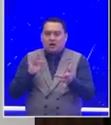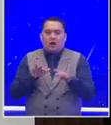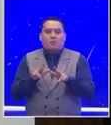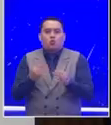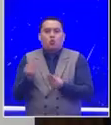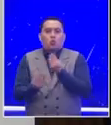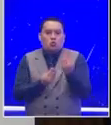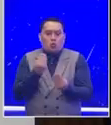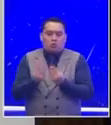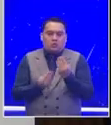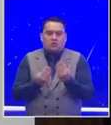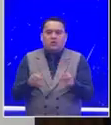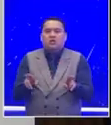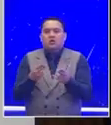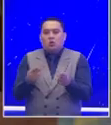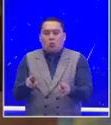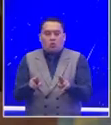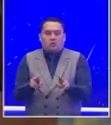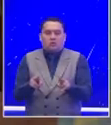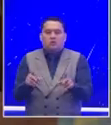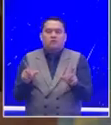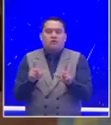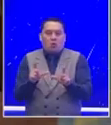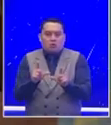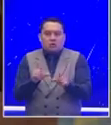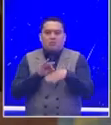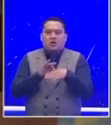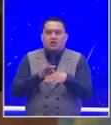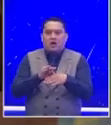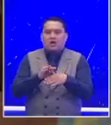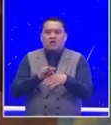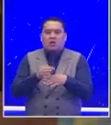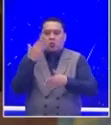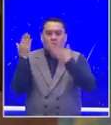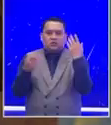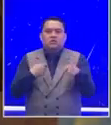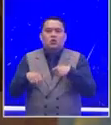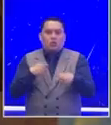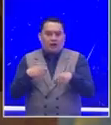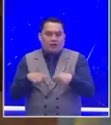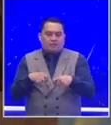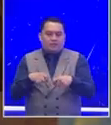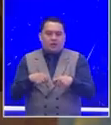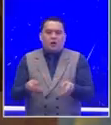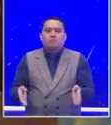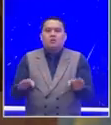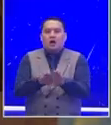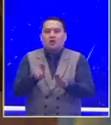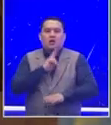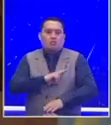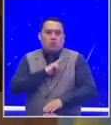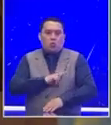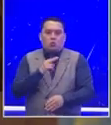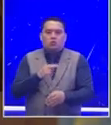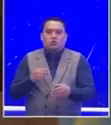компьютерных клубов, игорных заведений, рынков, проведение ярмарок, уличная торговля. Приостановлена работа